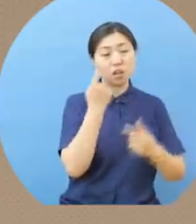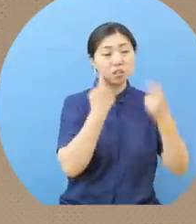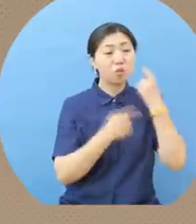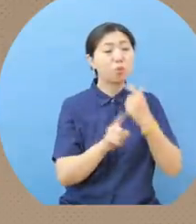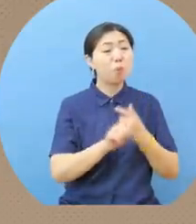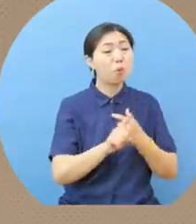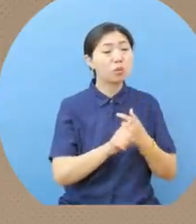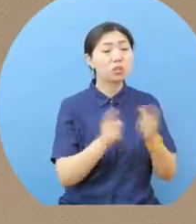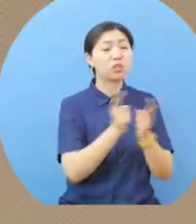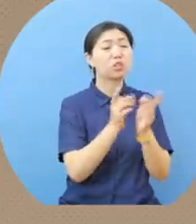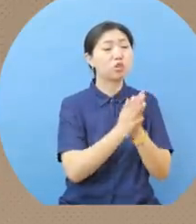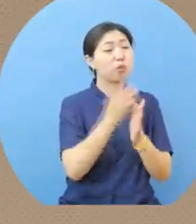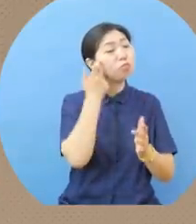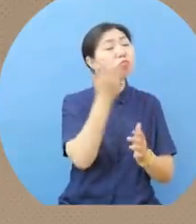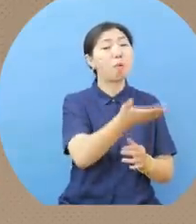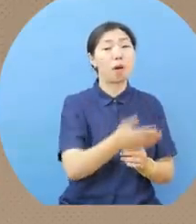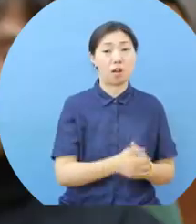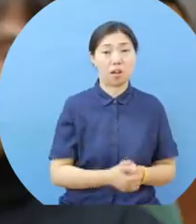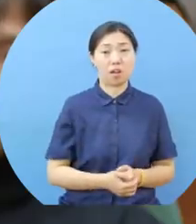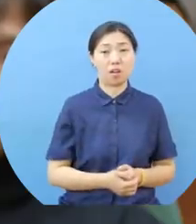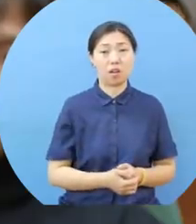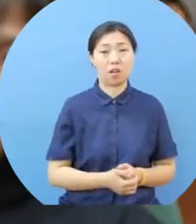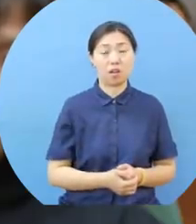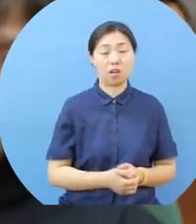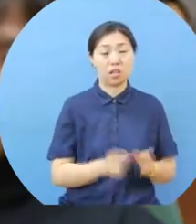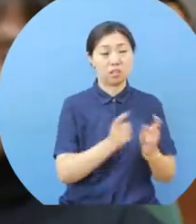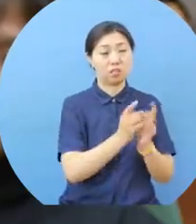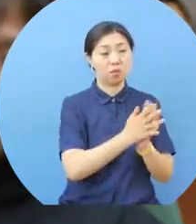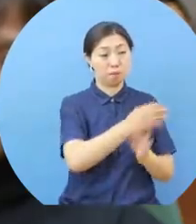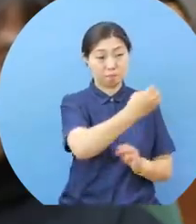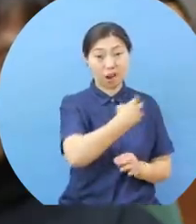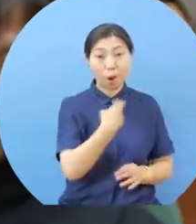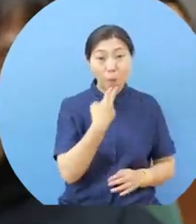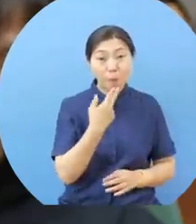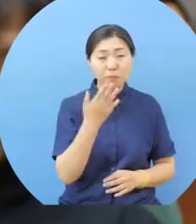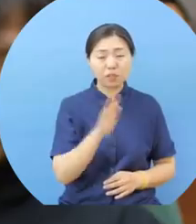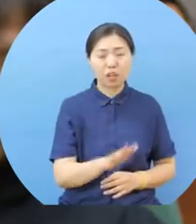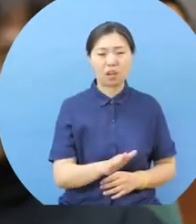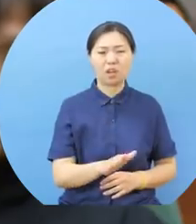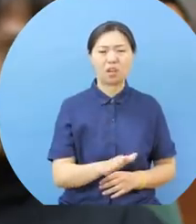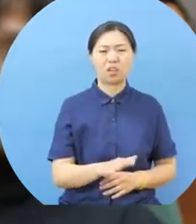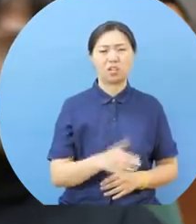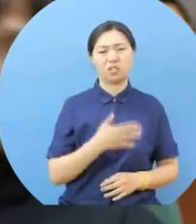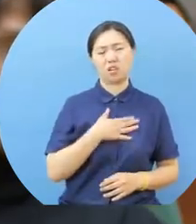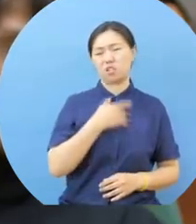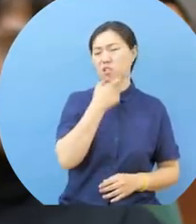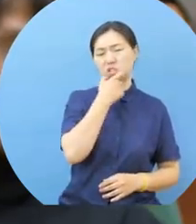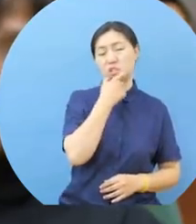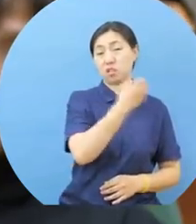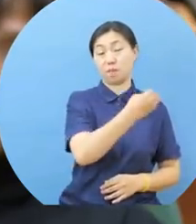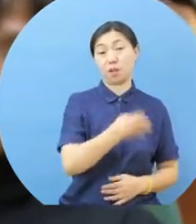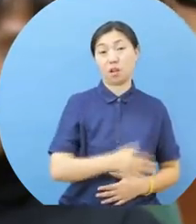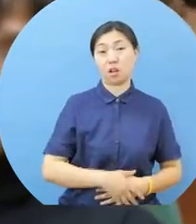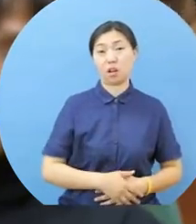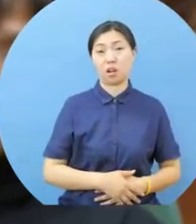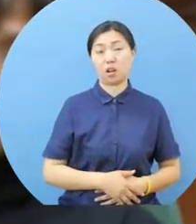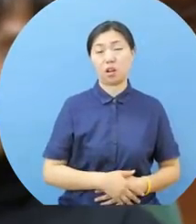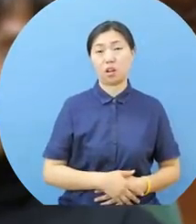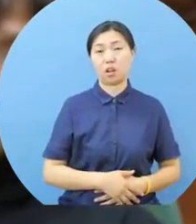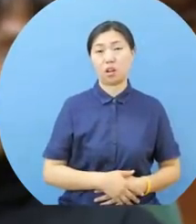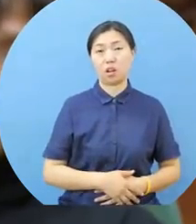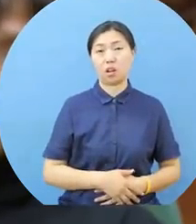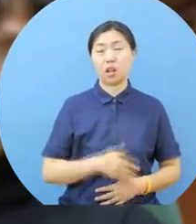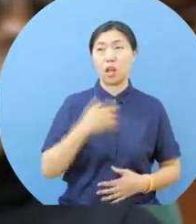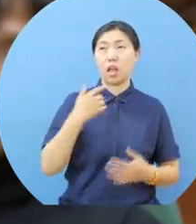정치권의 물어본 되자 너 그 말하는 하지 않는데 그 작은 있게 실 께요 까